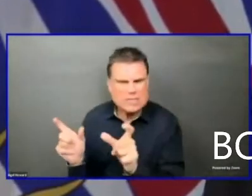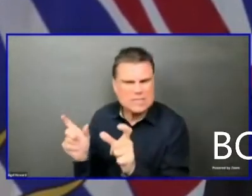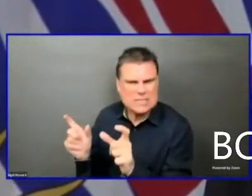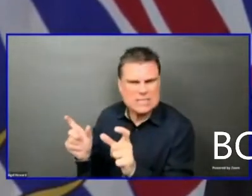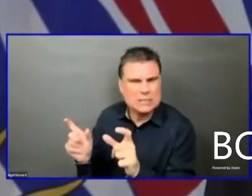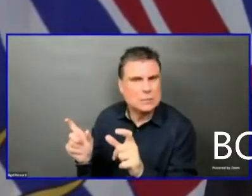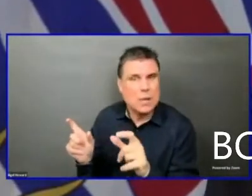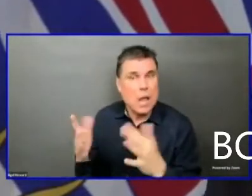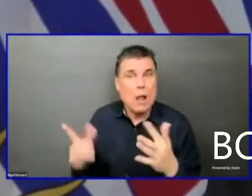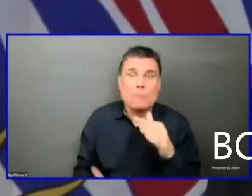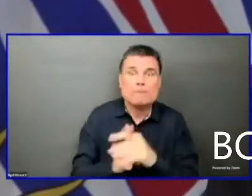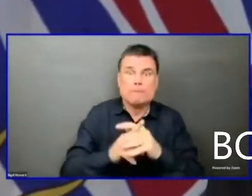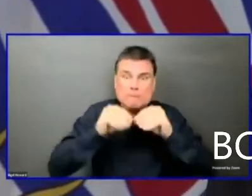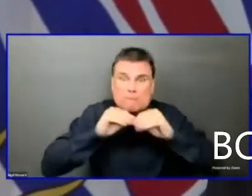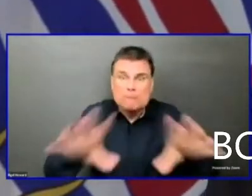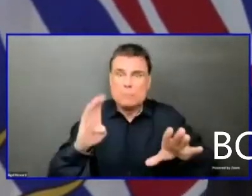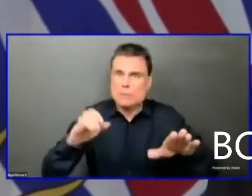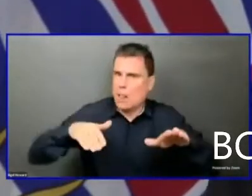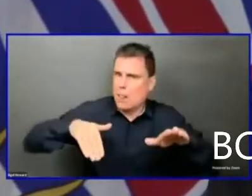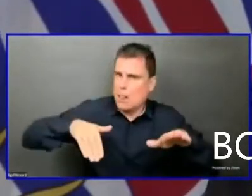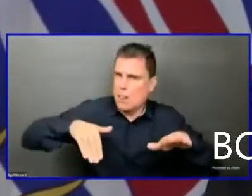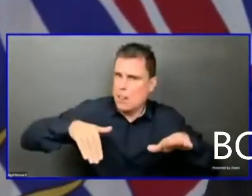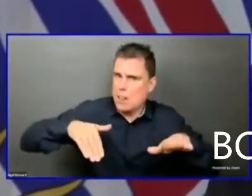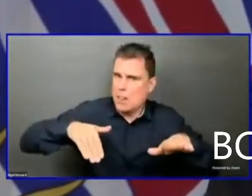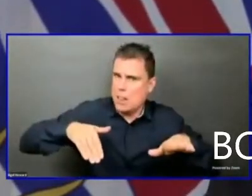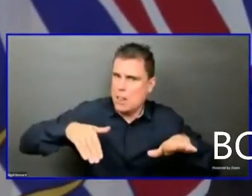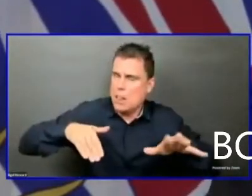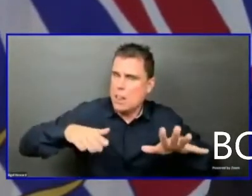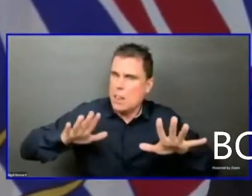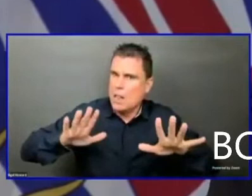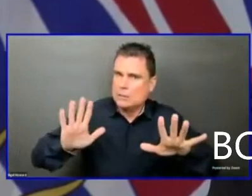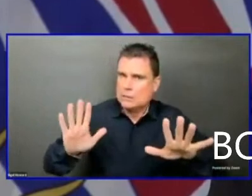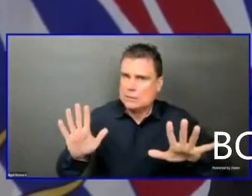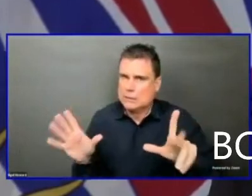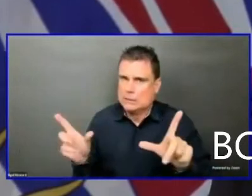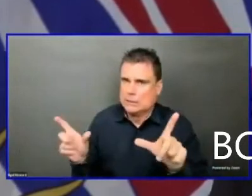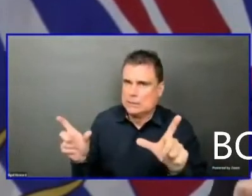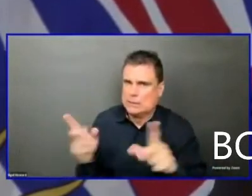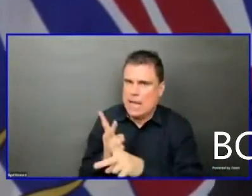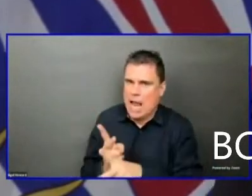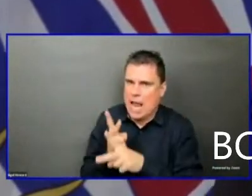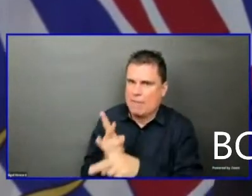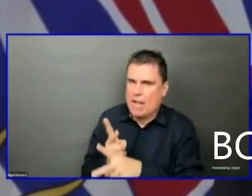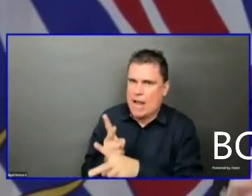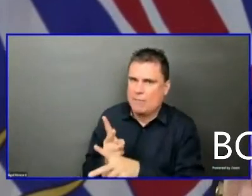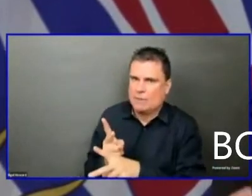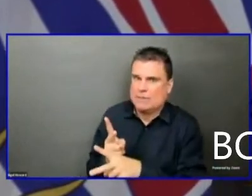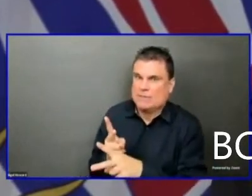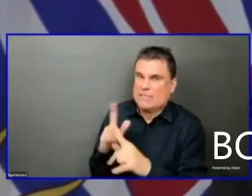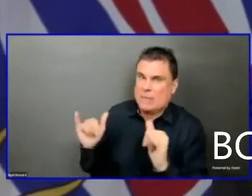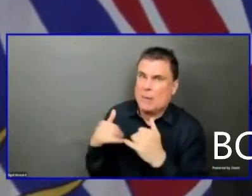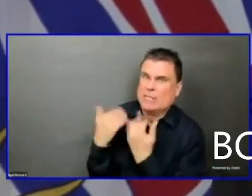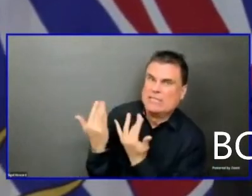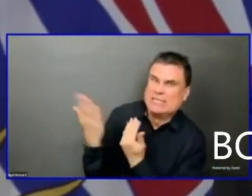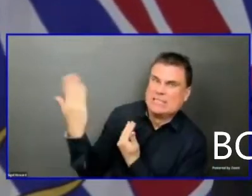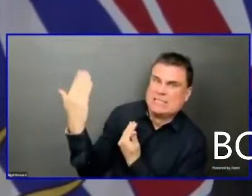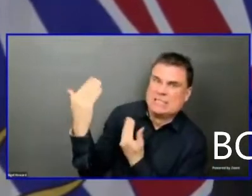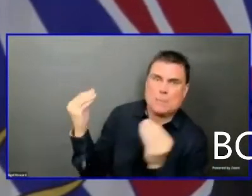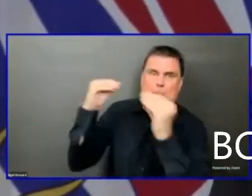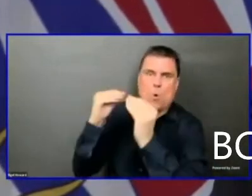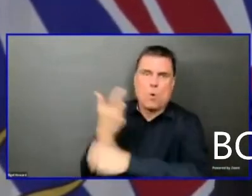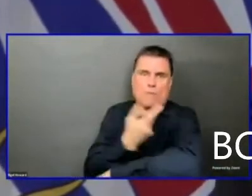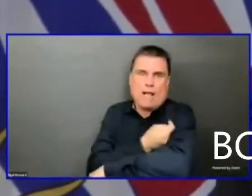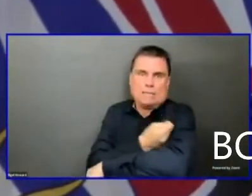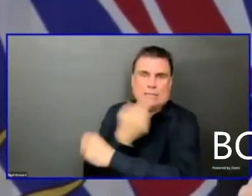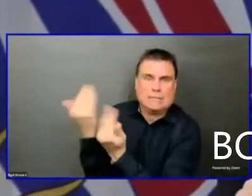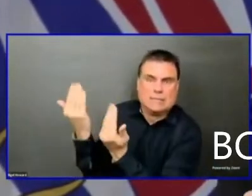与时 running 间赛 at 跑， full 今天 speed. 这个是新的说法。 Just one or two super spreading events 那 in 么 our 只要有 network 一两例 or 超级传 slight